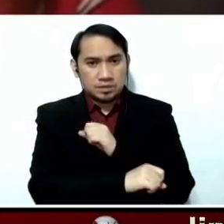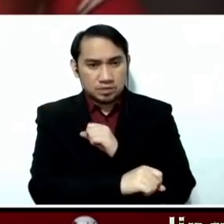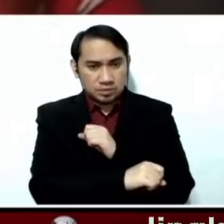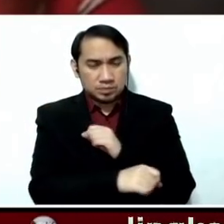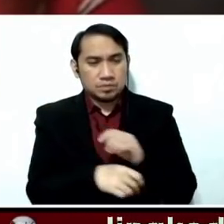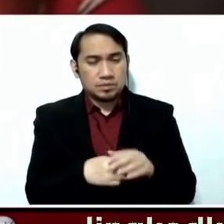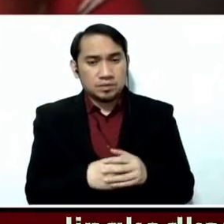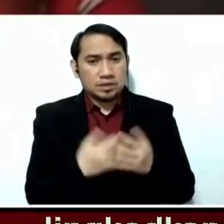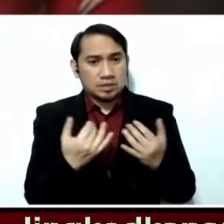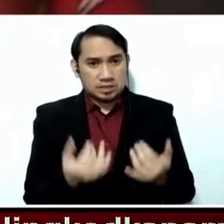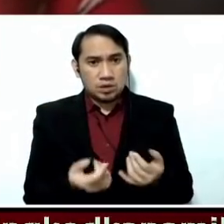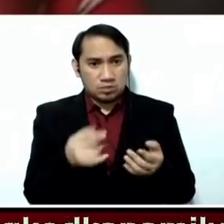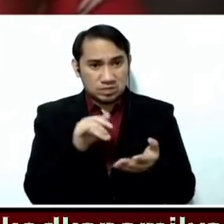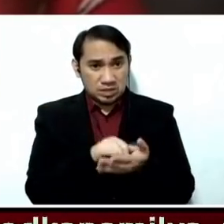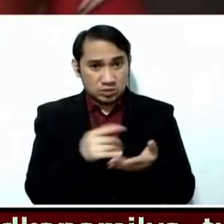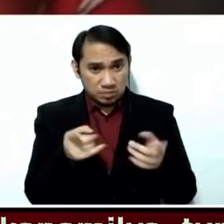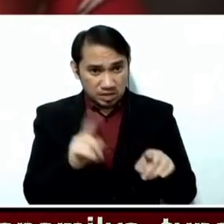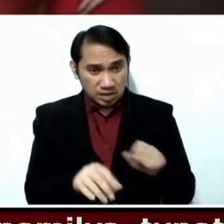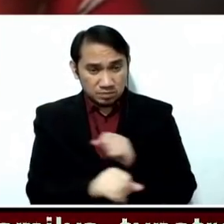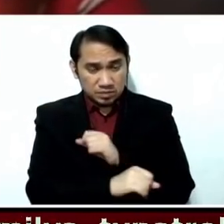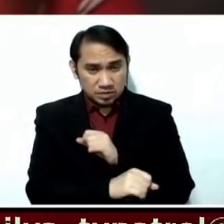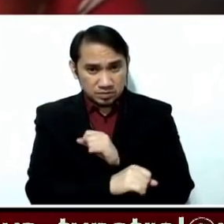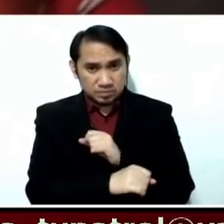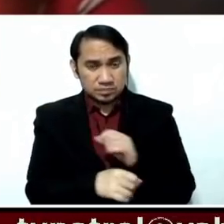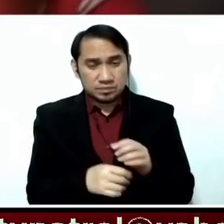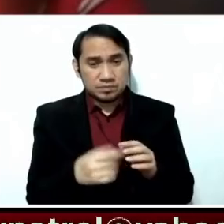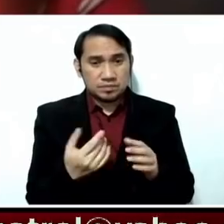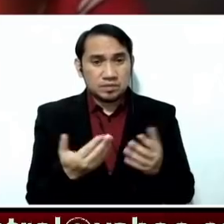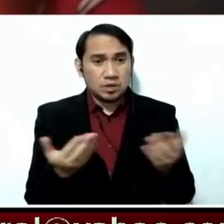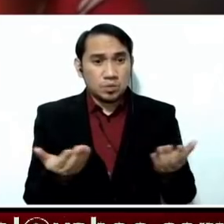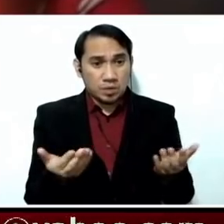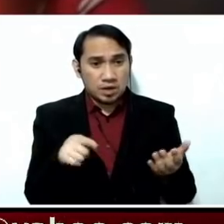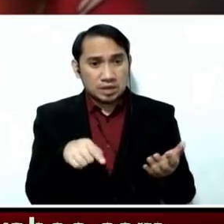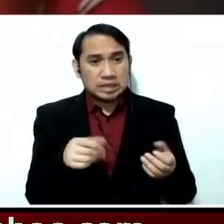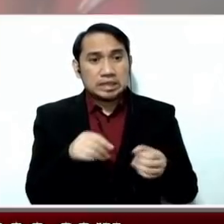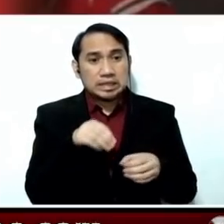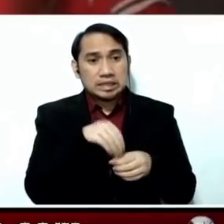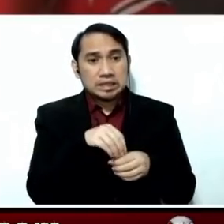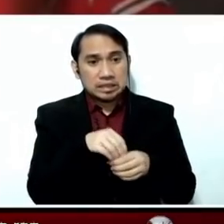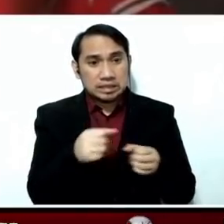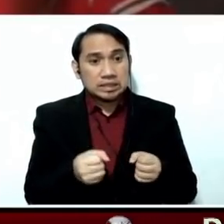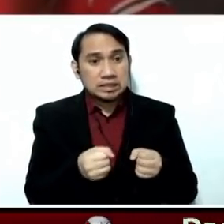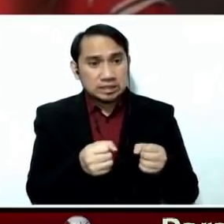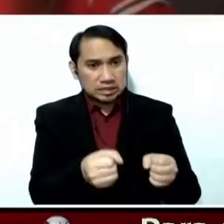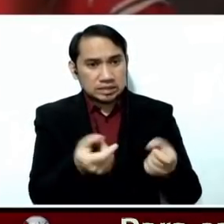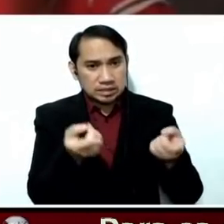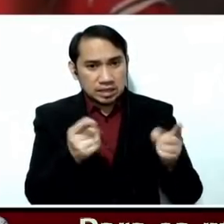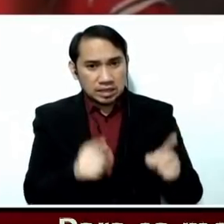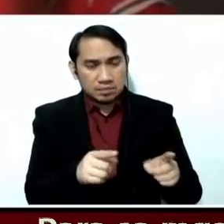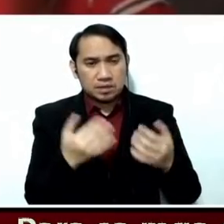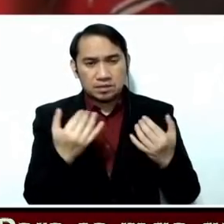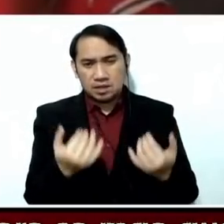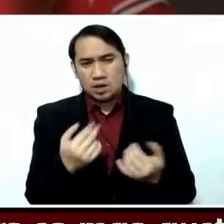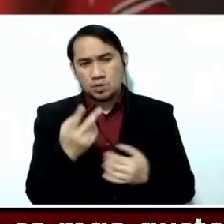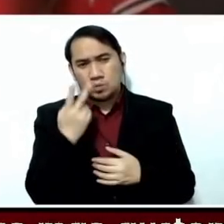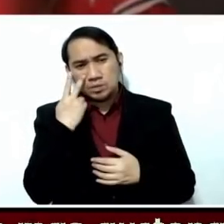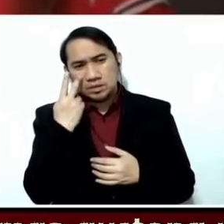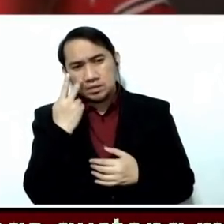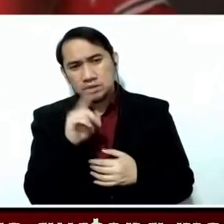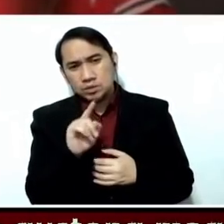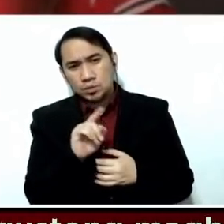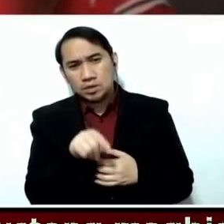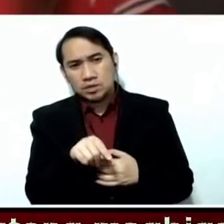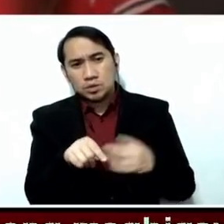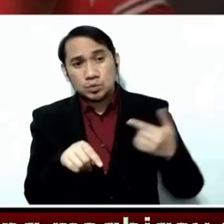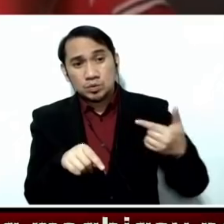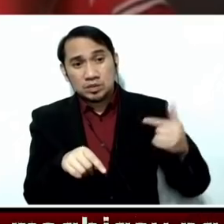mga insidente na to ay doon po sa lansangan or doon sa along the street. Yung tinitingnan natin ma'am, yung GCQ